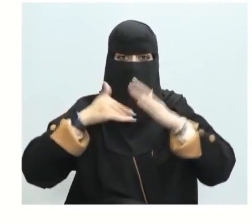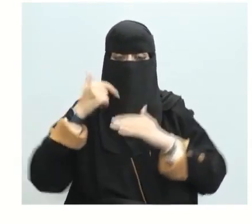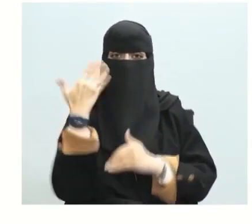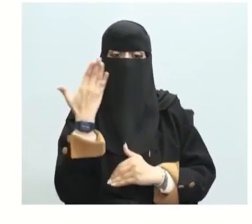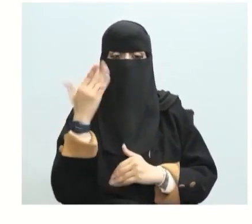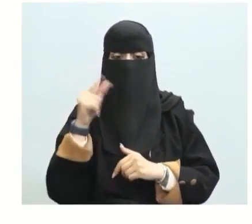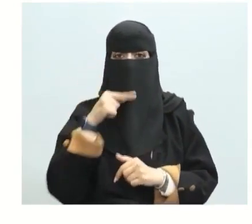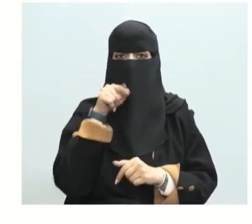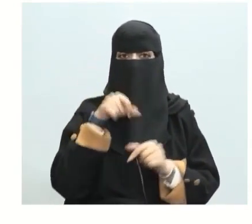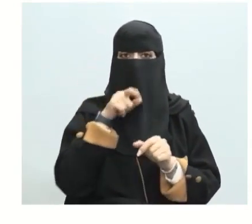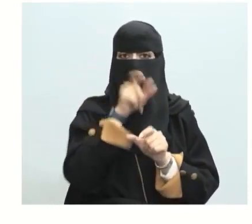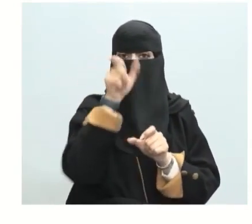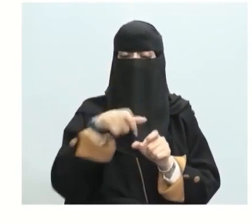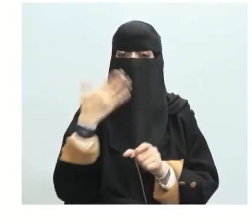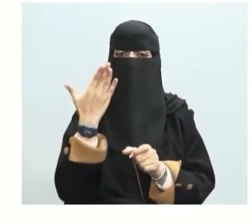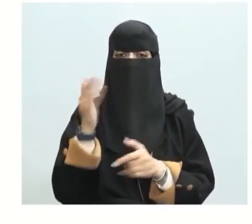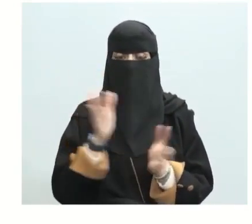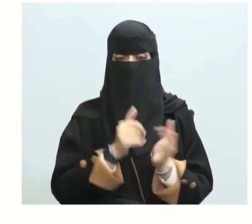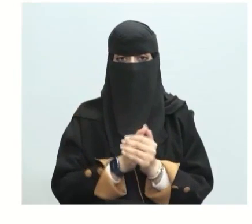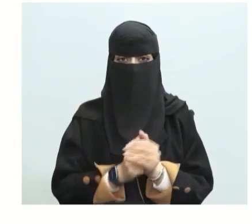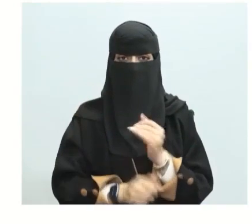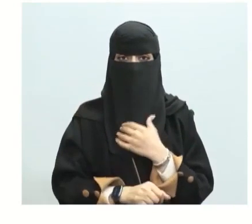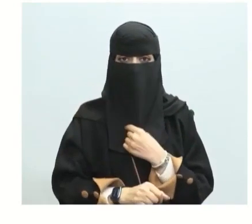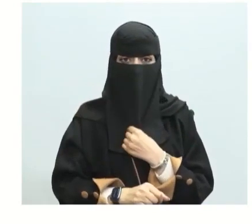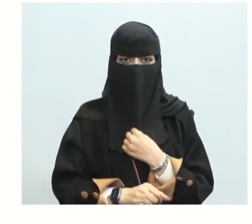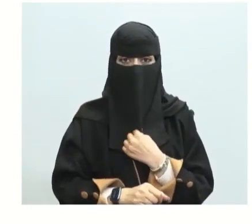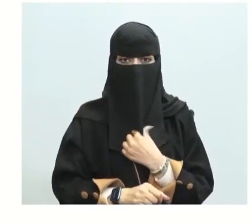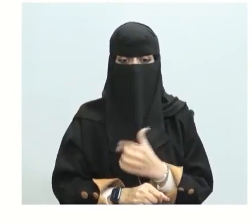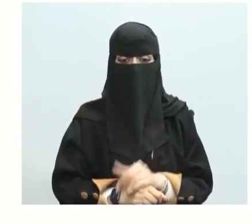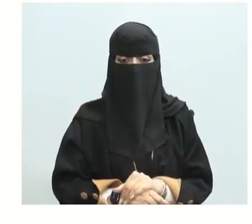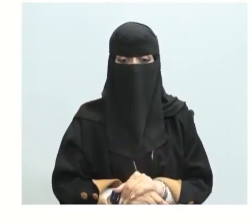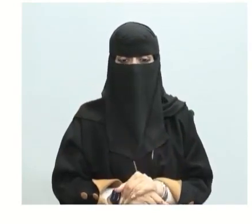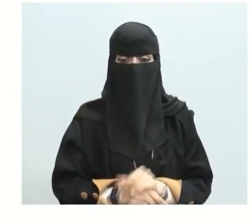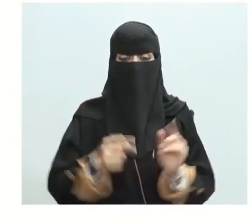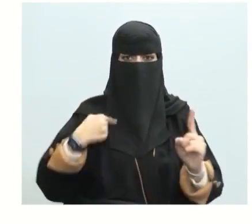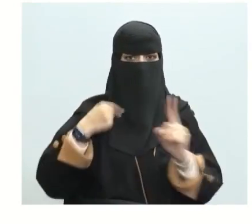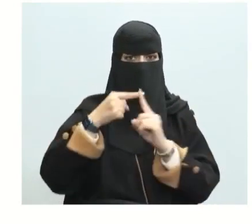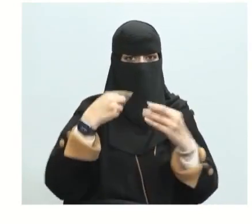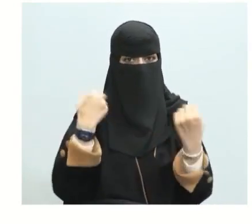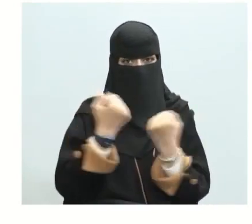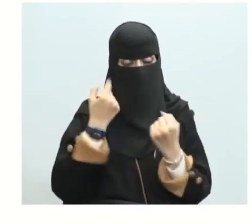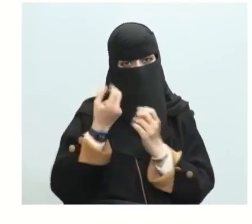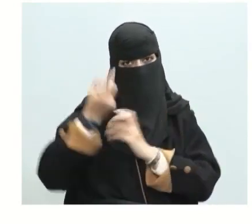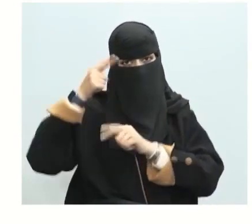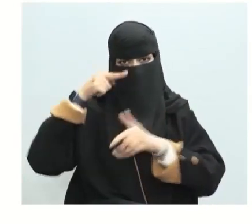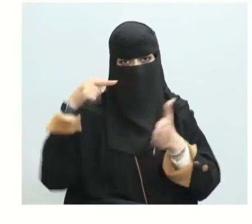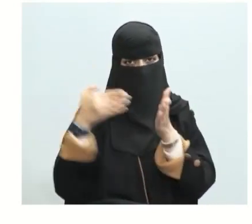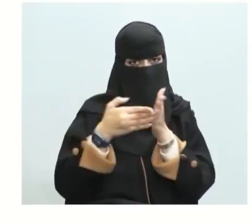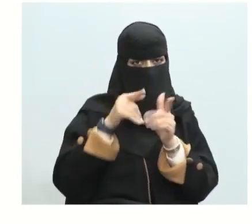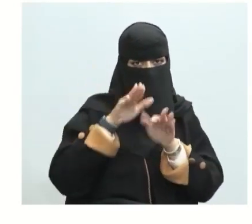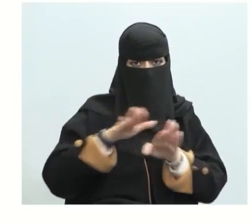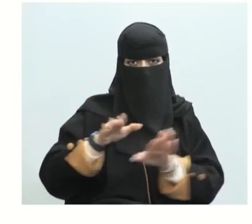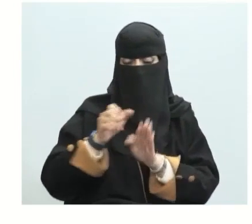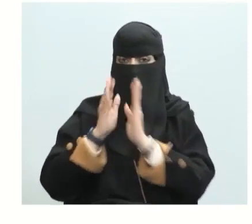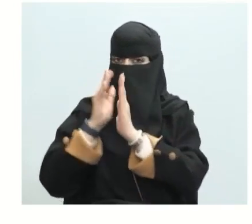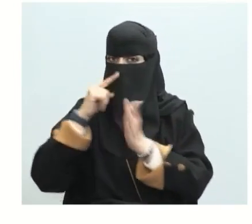الخطابه والالقاء مهارات الخطابه والالقاء الاهداف التدريبيه يتوقع منك في نهايه هذه